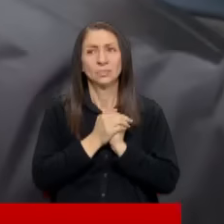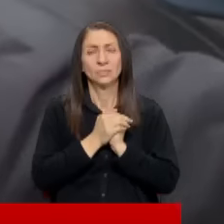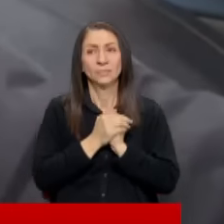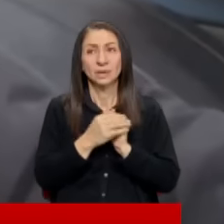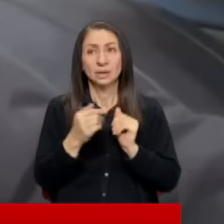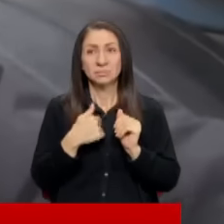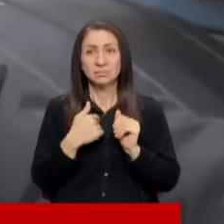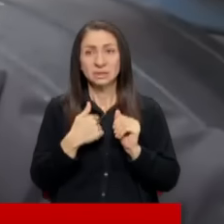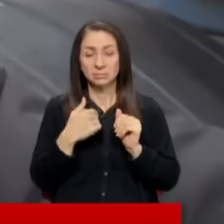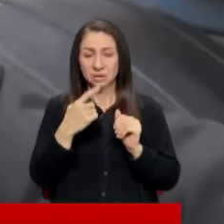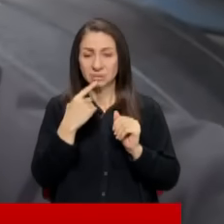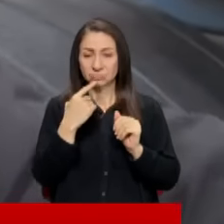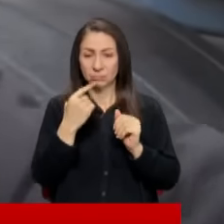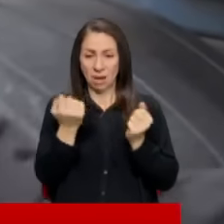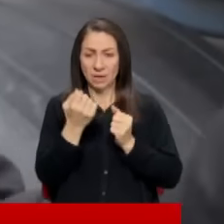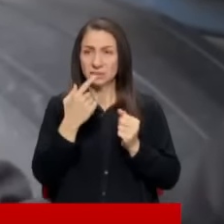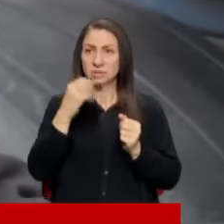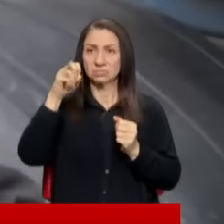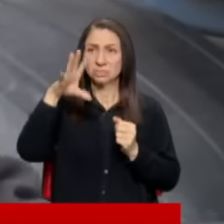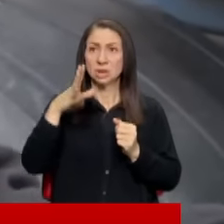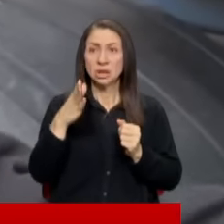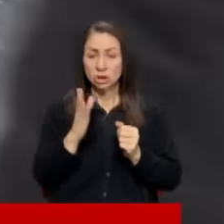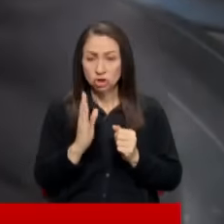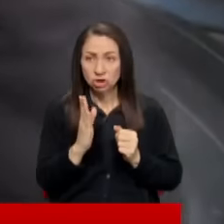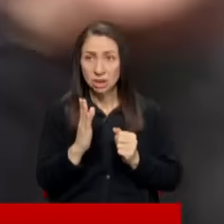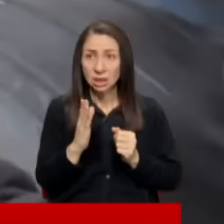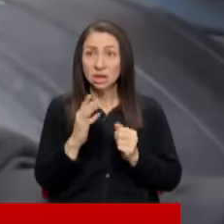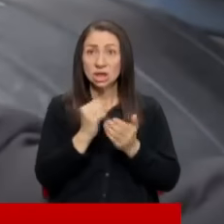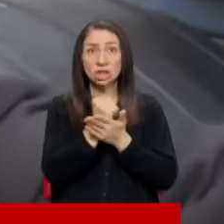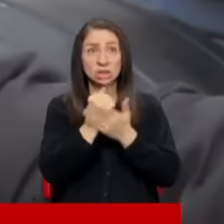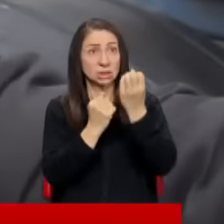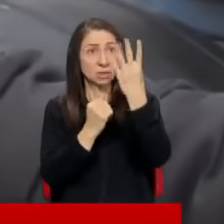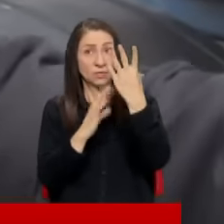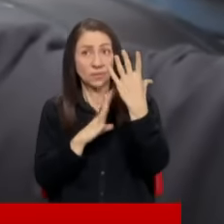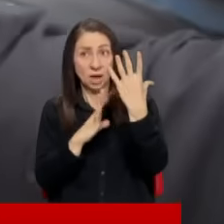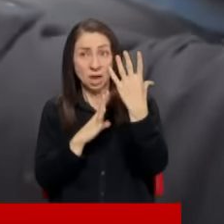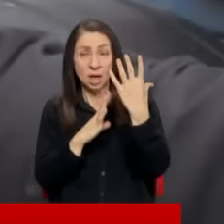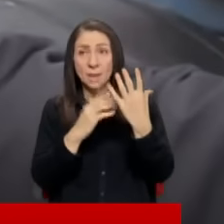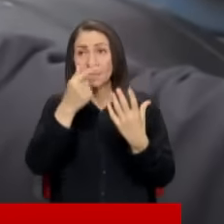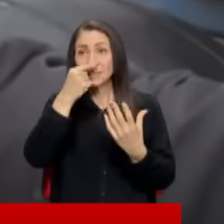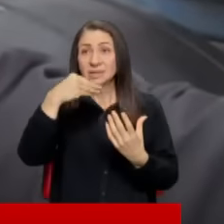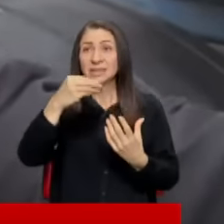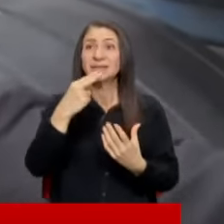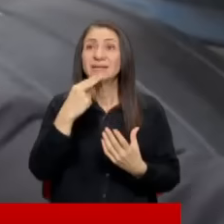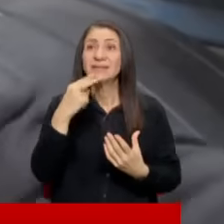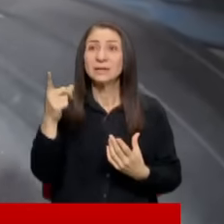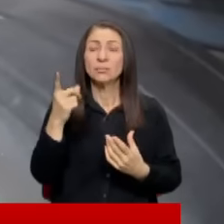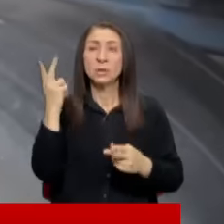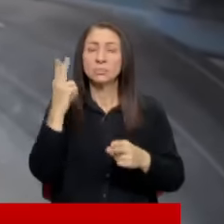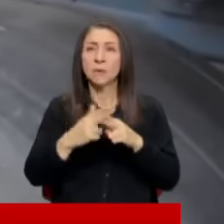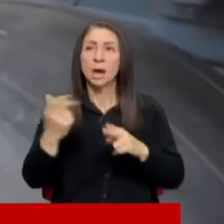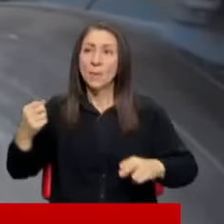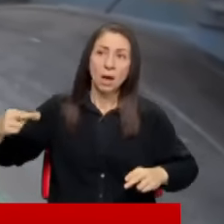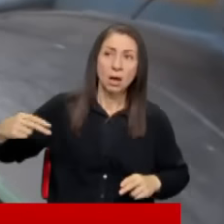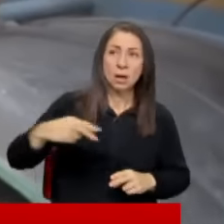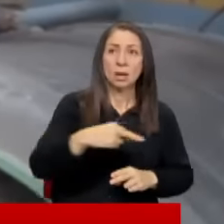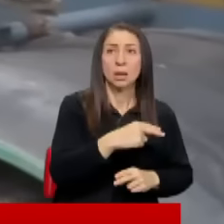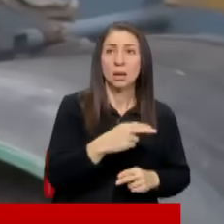Bizim aracımız kırmızı ışıkta duruyor. Hareket edecek. Kırmızı, yeşil yanıyor. Peçete satan kadın bir anda arabanın önüne